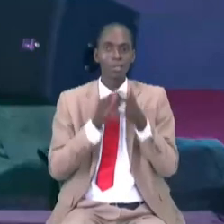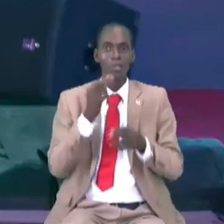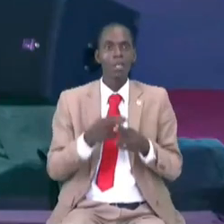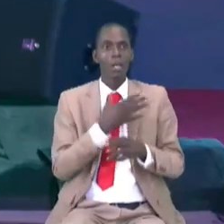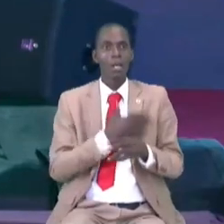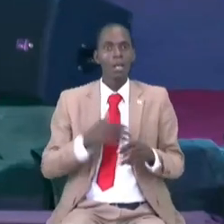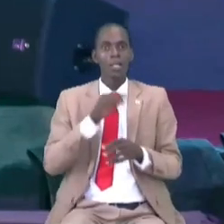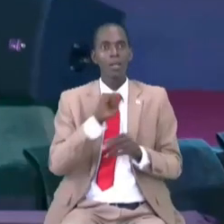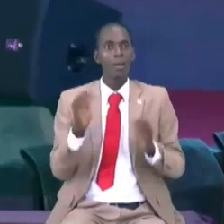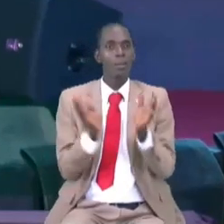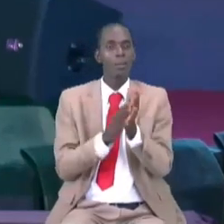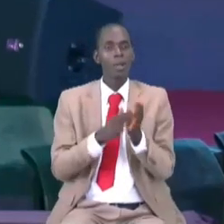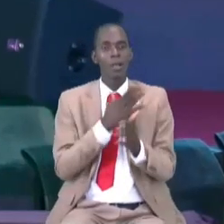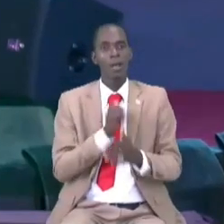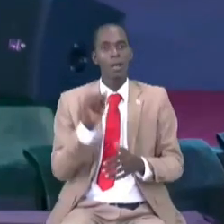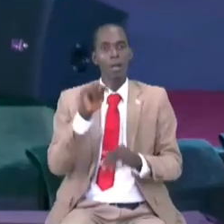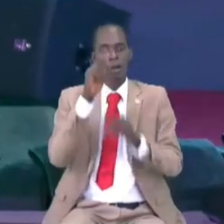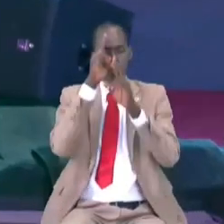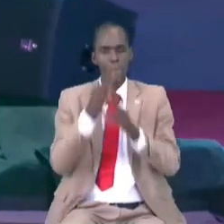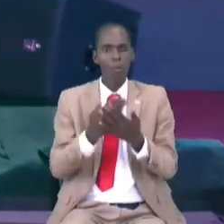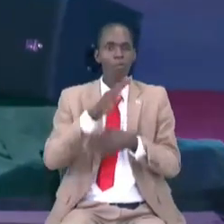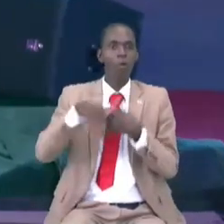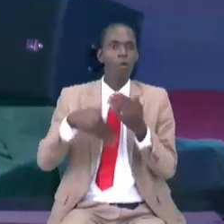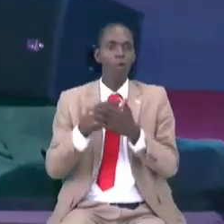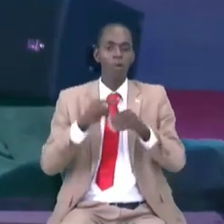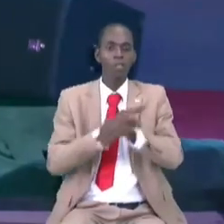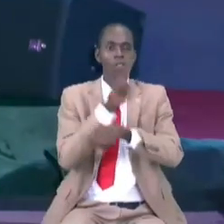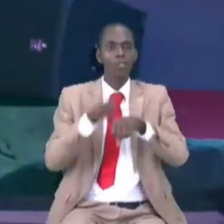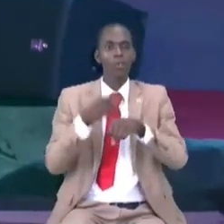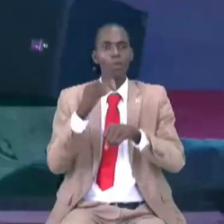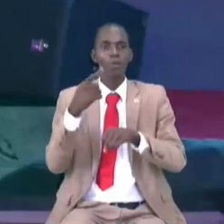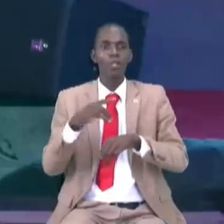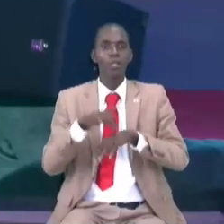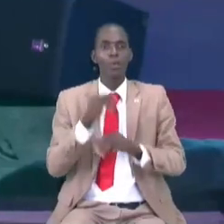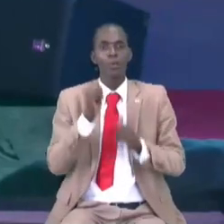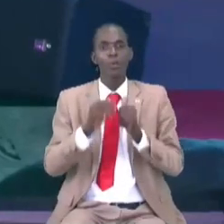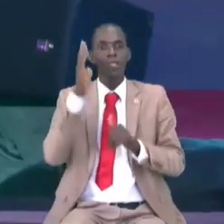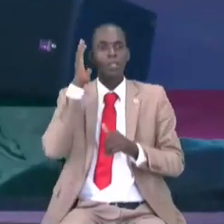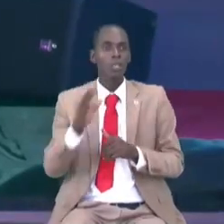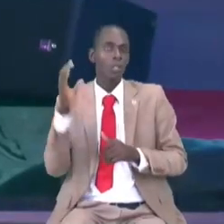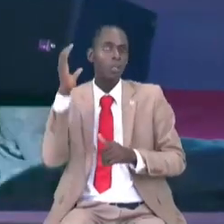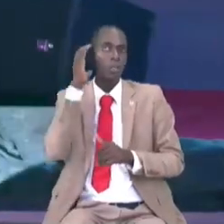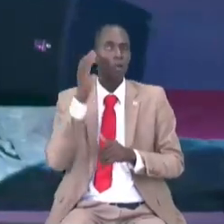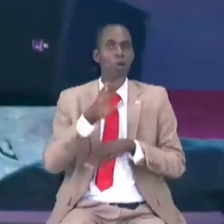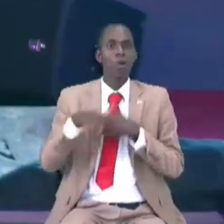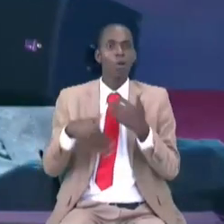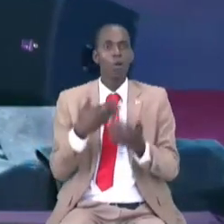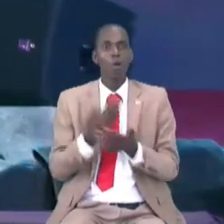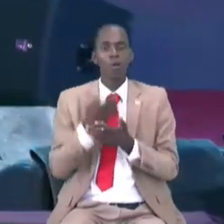de la terre, qui apprendront tout le bien que je leur ferai.